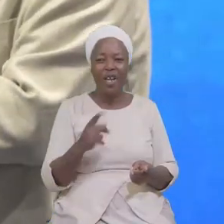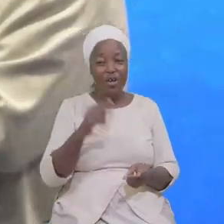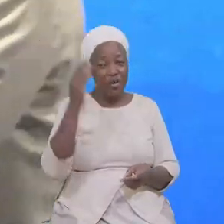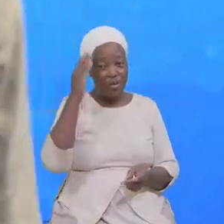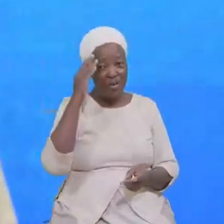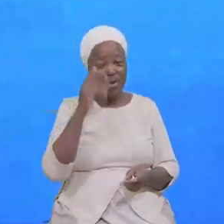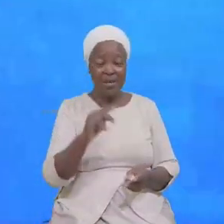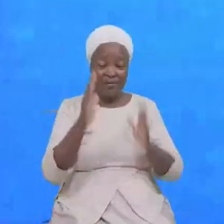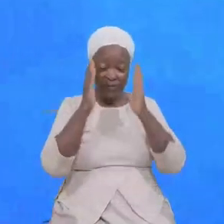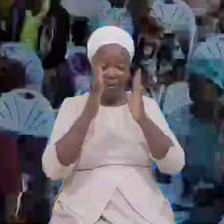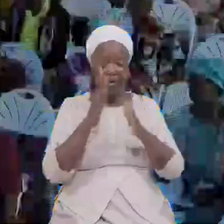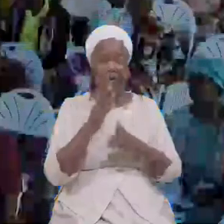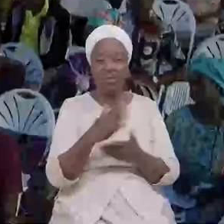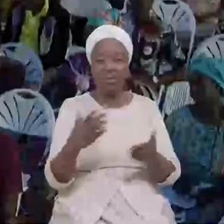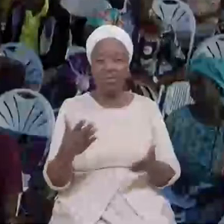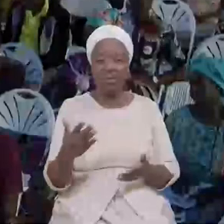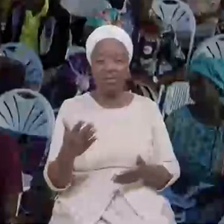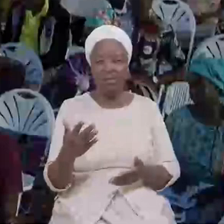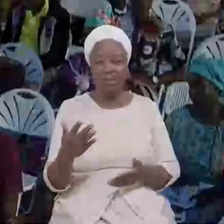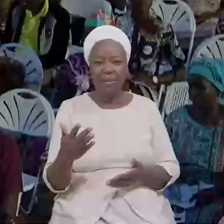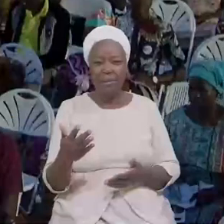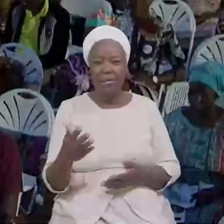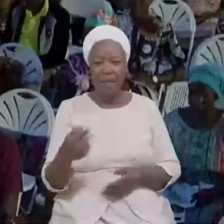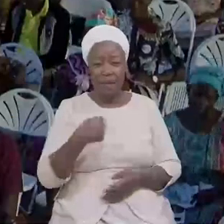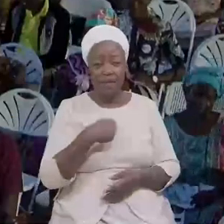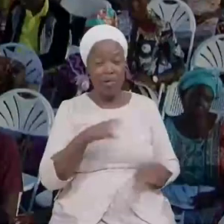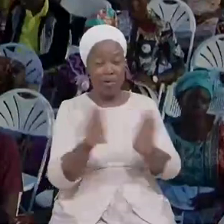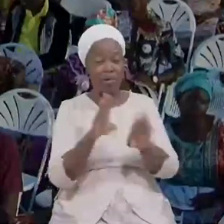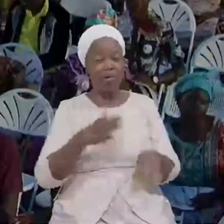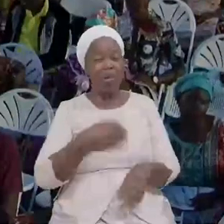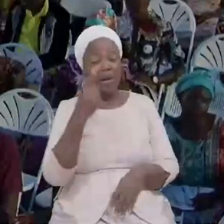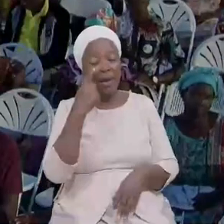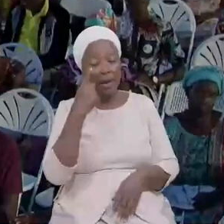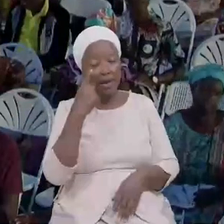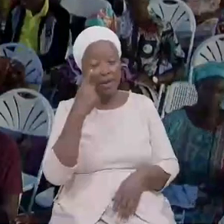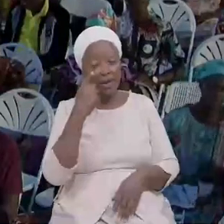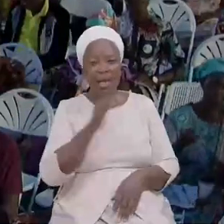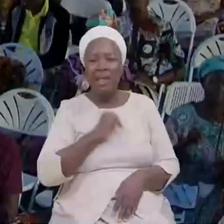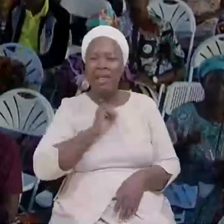Elle se concentre sur la foi. Je ferme mes yeux